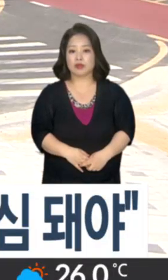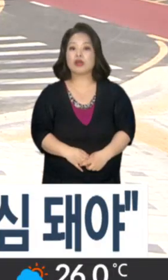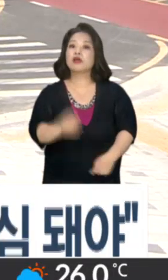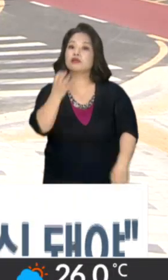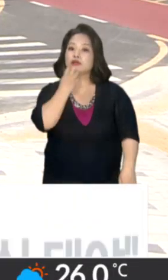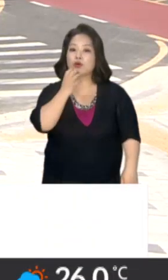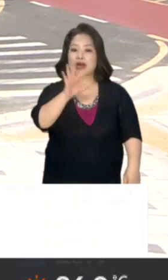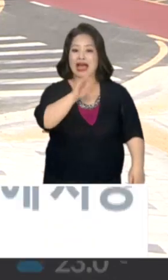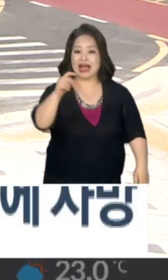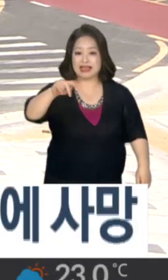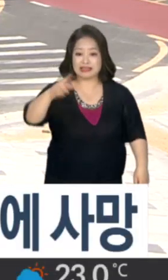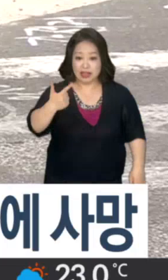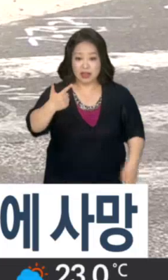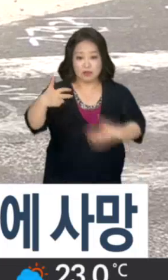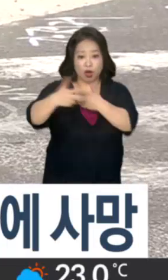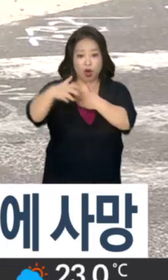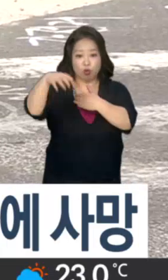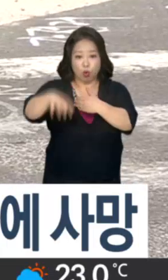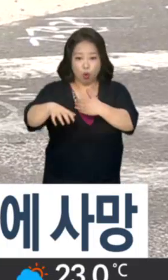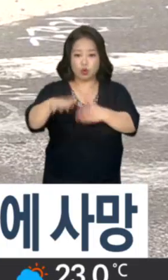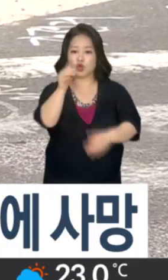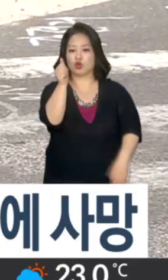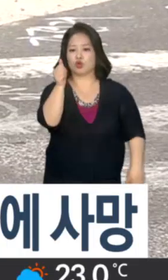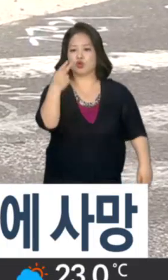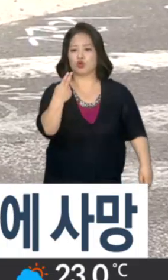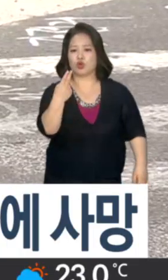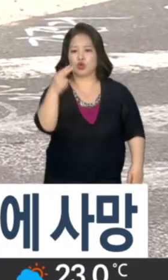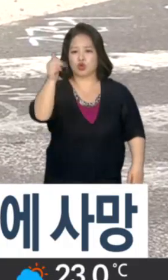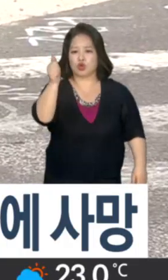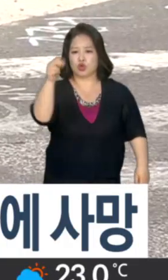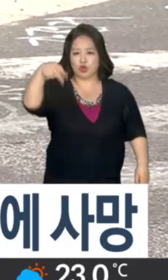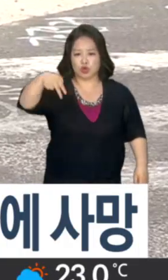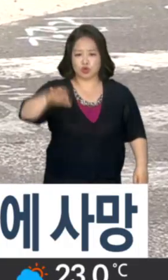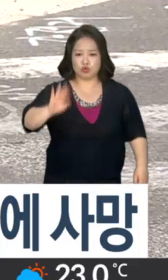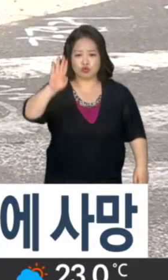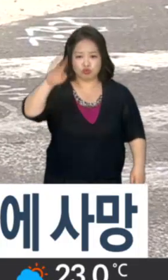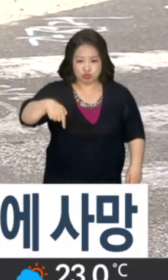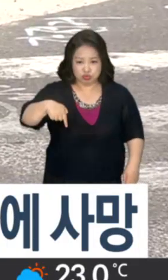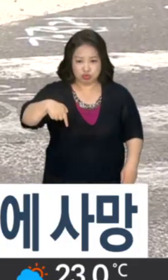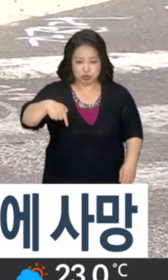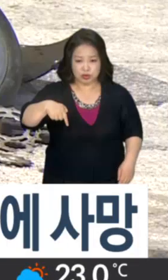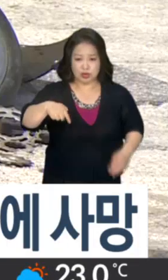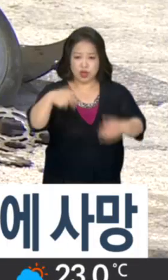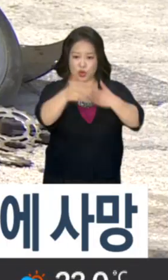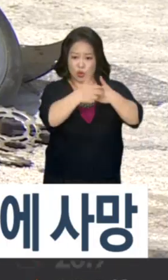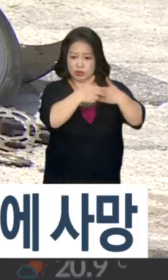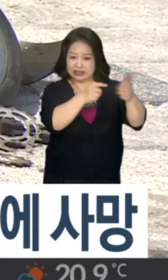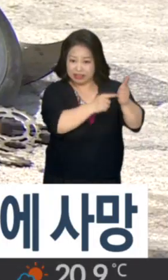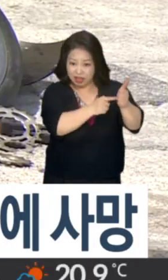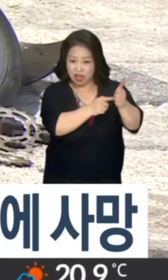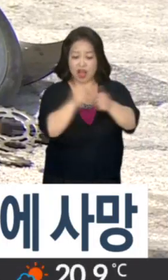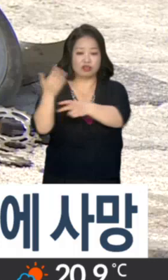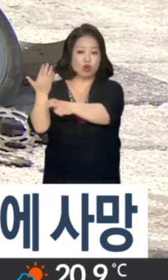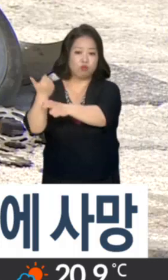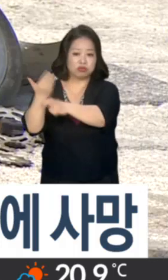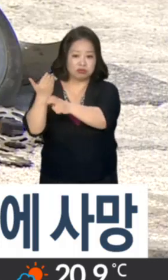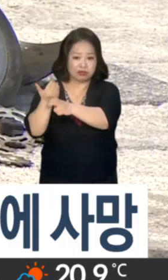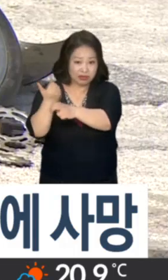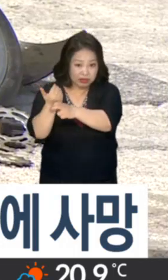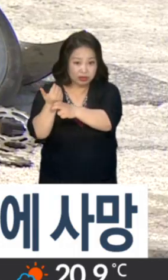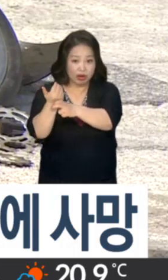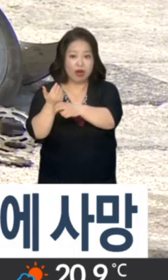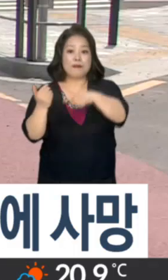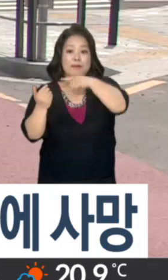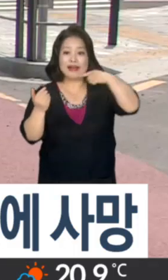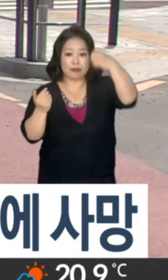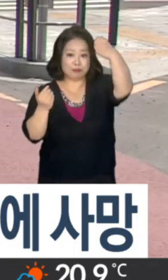서울 아산병원 흉부외과 주석중 교수가 우회전하는 덤프트럭에 치여 숨진 곳입니다. 전방 신호가 빨간불일